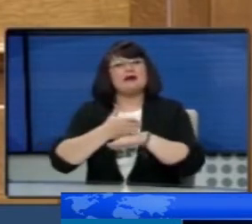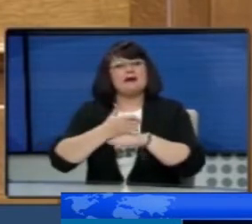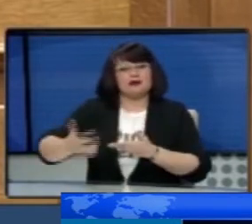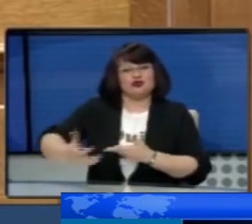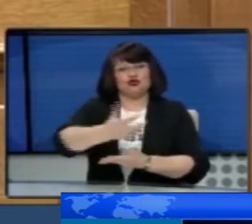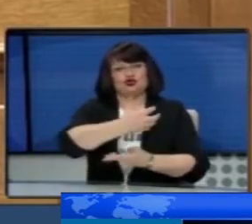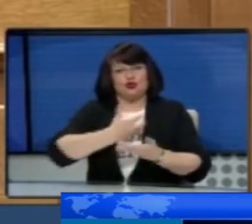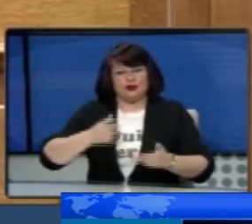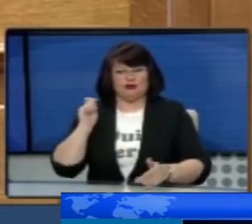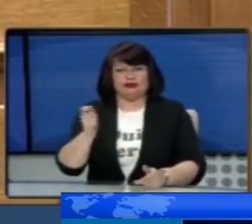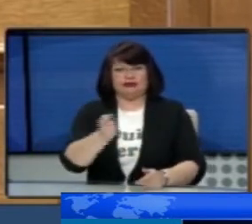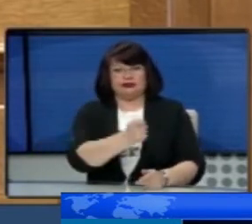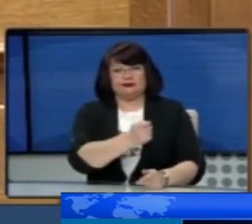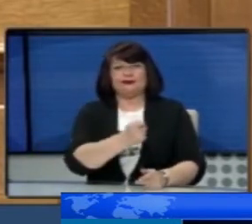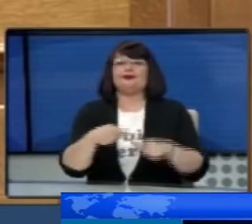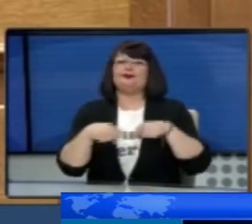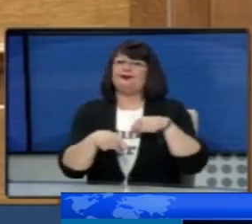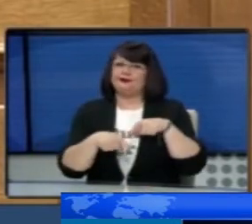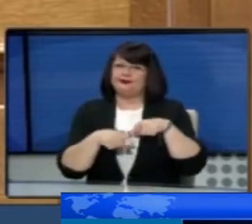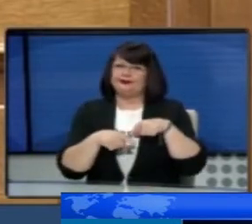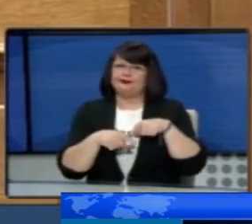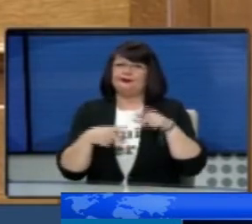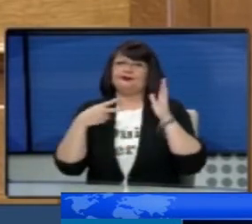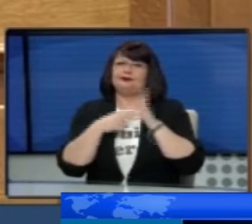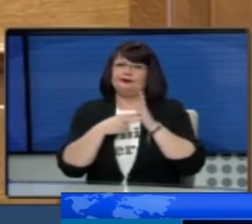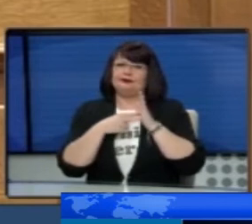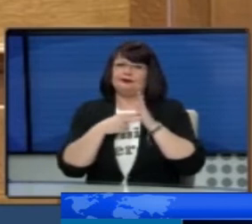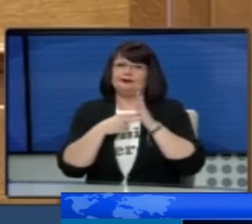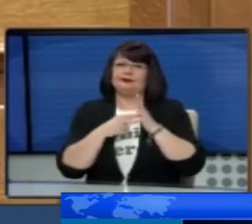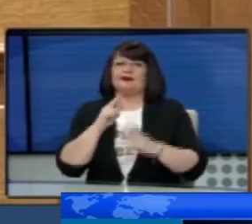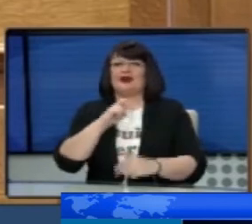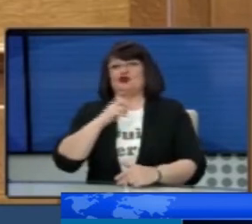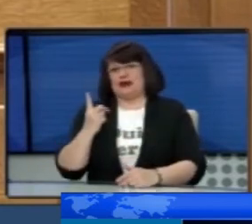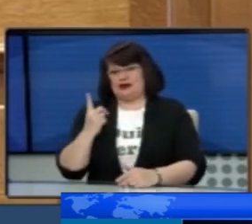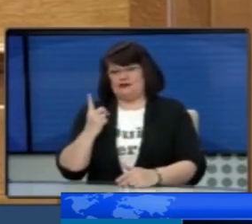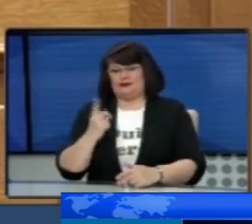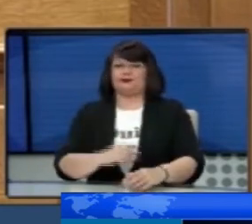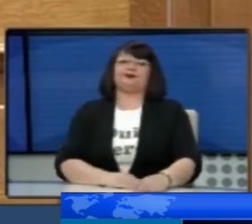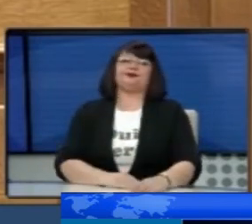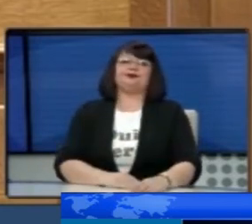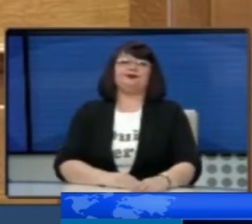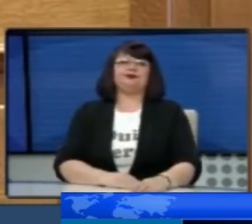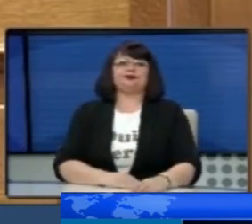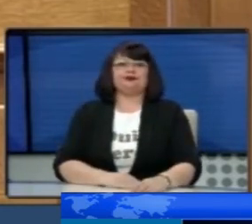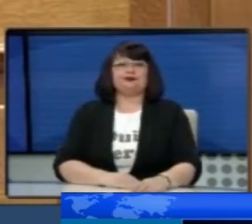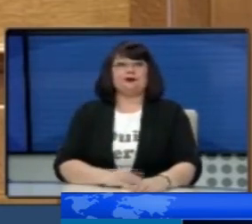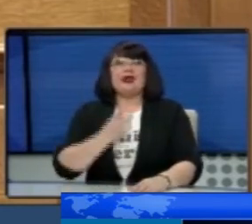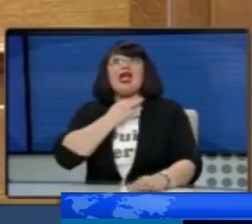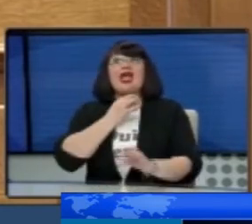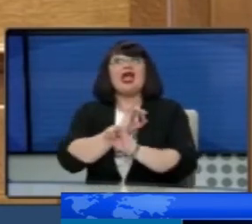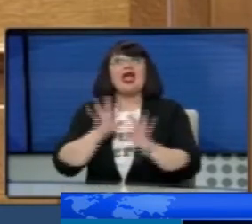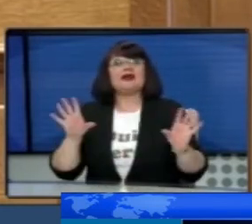εισόδημα, το οποίο καταβλήθηκε το Δεκέμβριο του 2021. Υπήρξε μια σειρά από